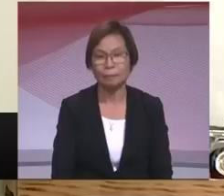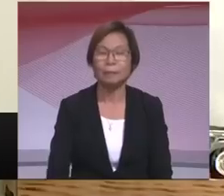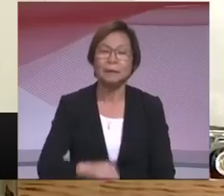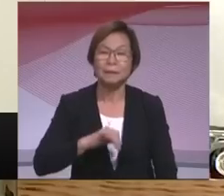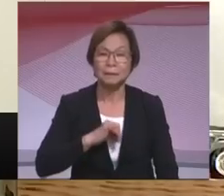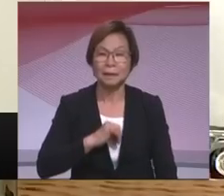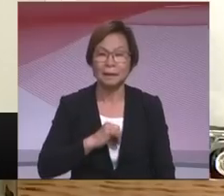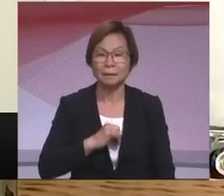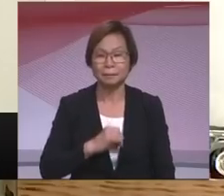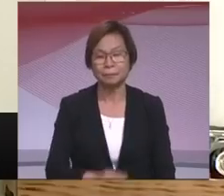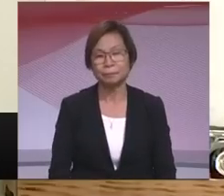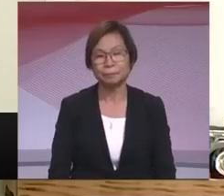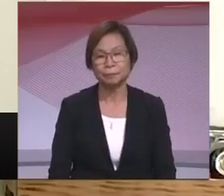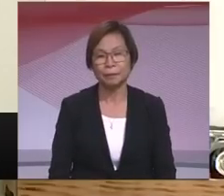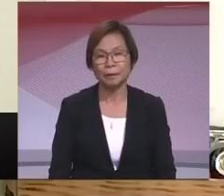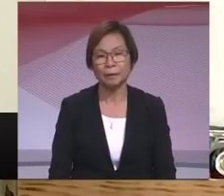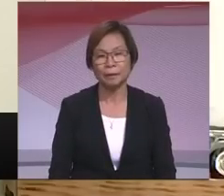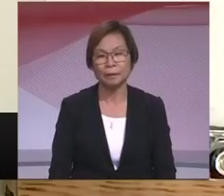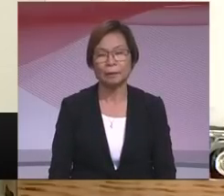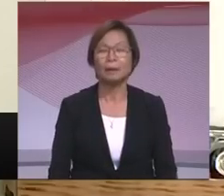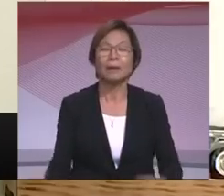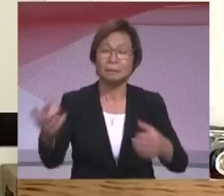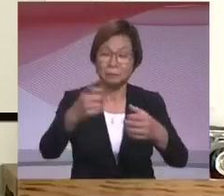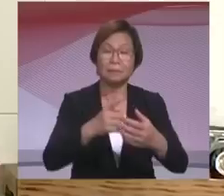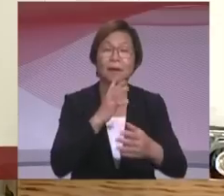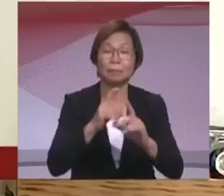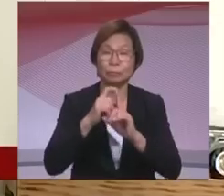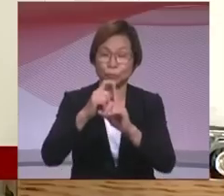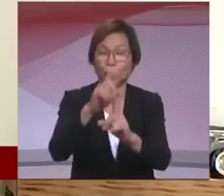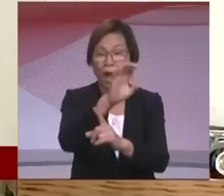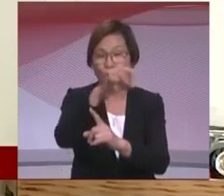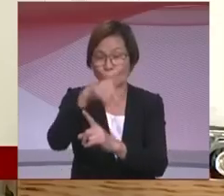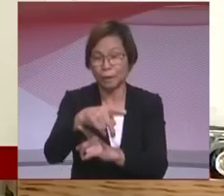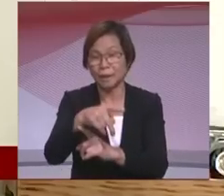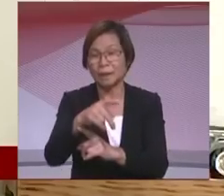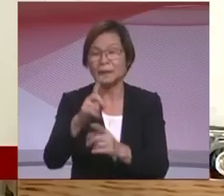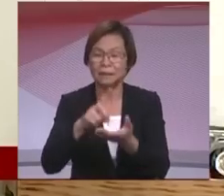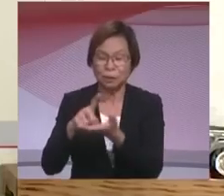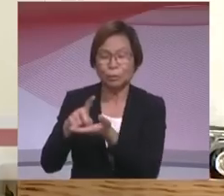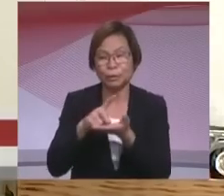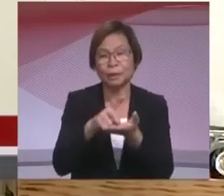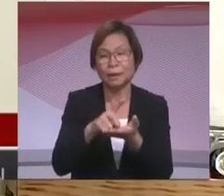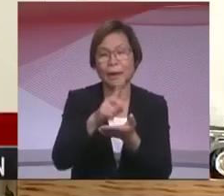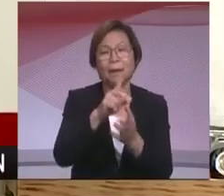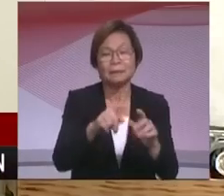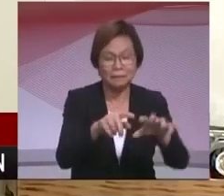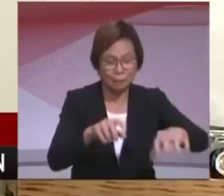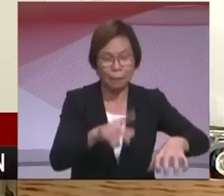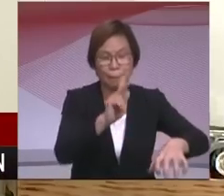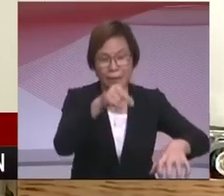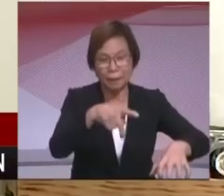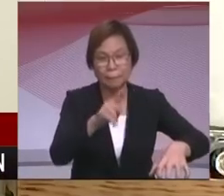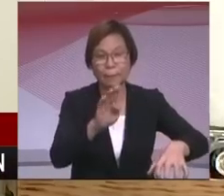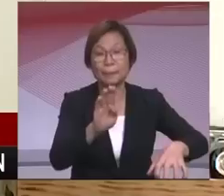Jadi saya nak perjelaskan mengenai SOP Deepavali dalam kawasan PKPP dan PKPB dahulu ya.